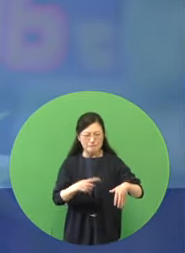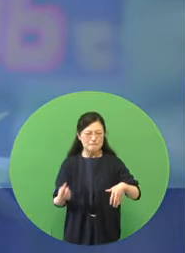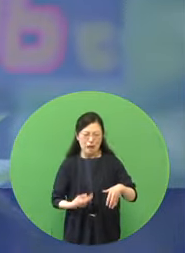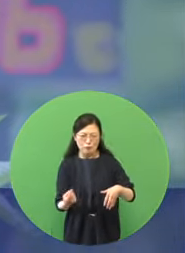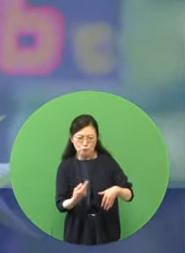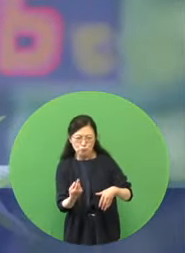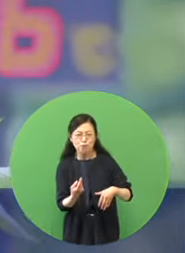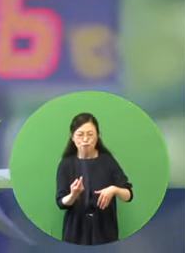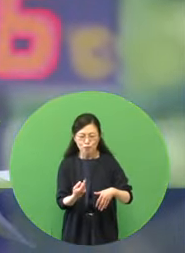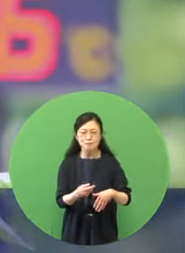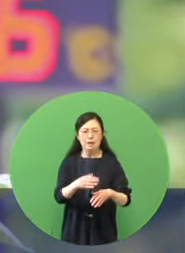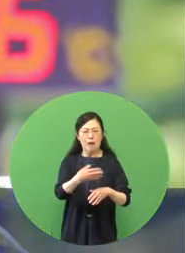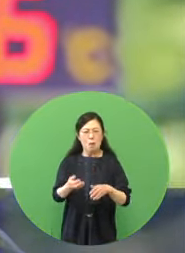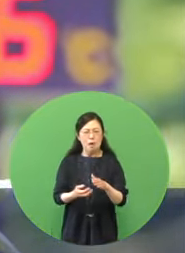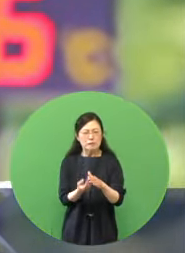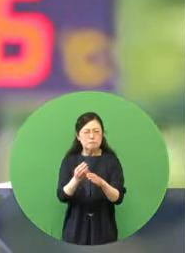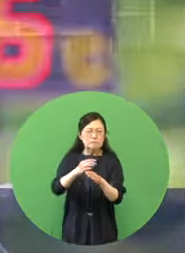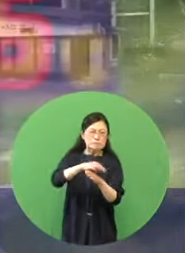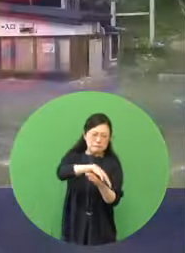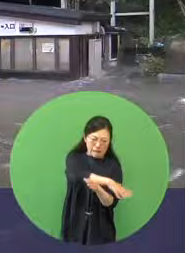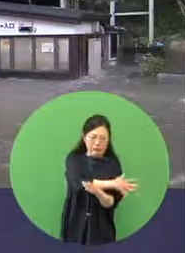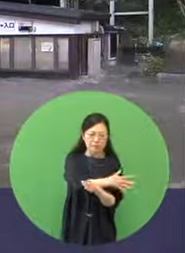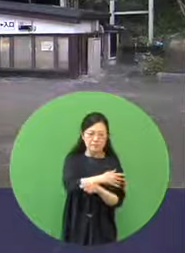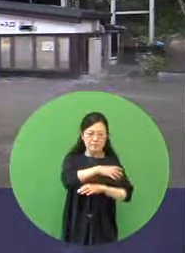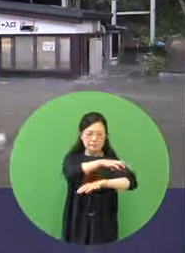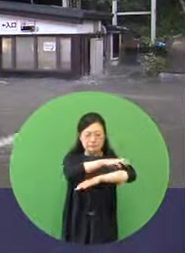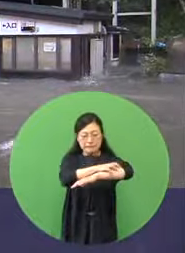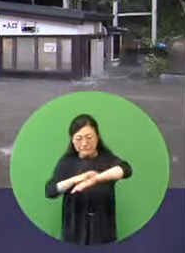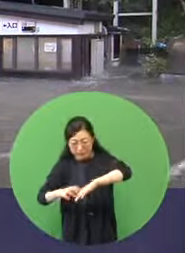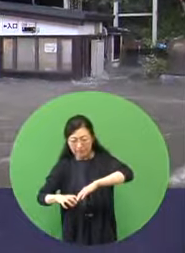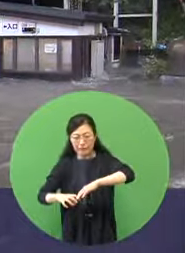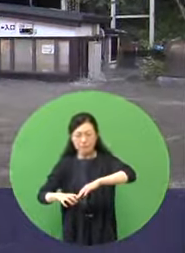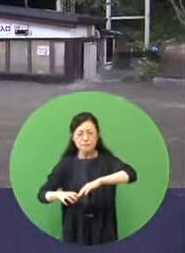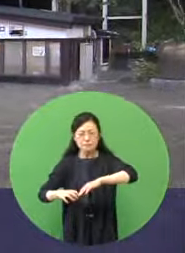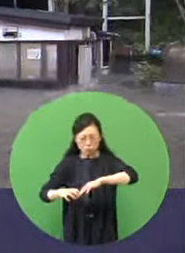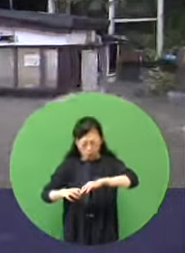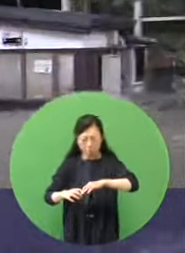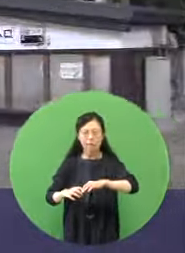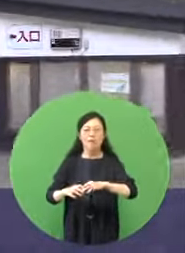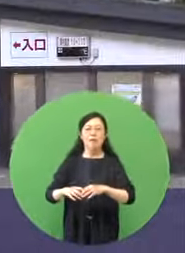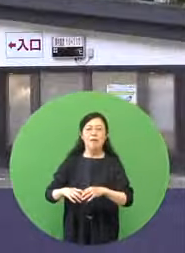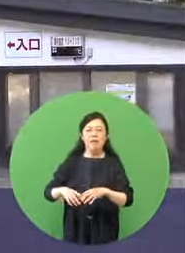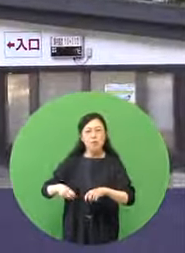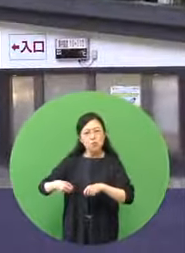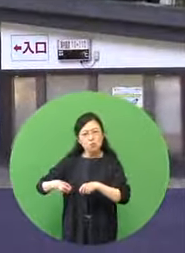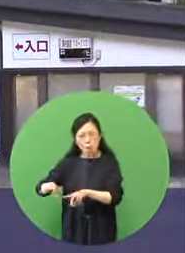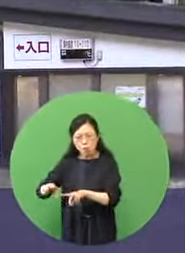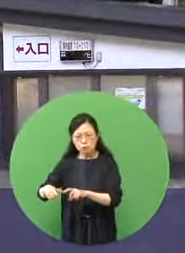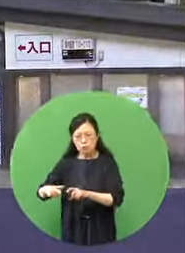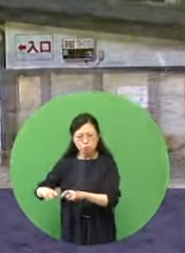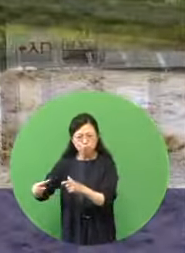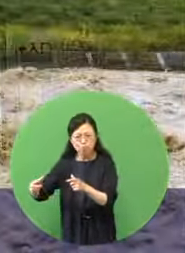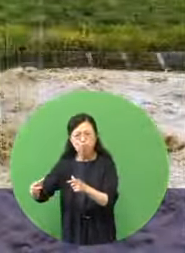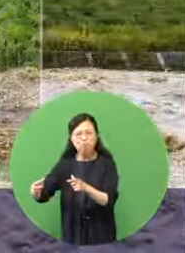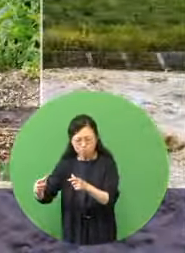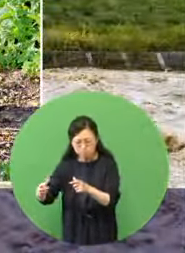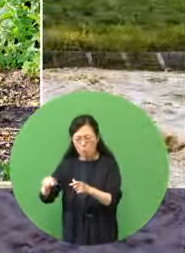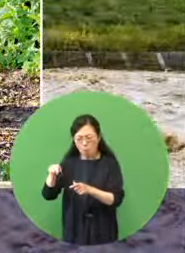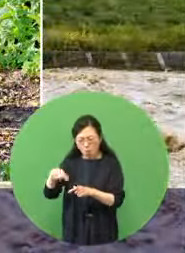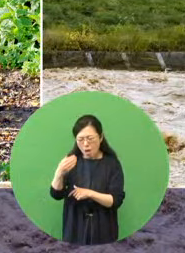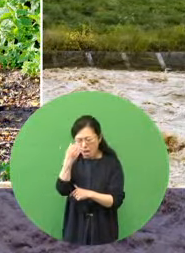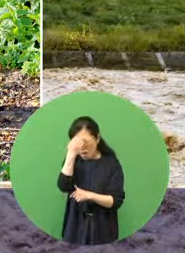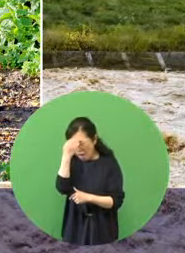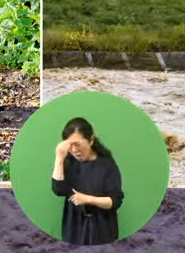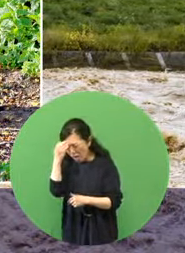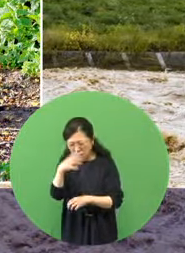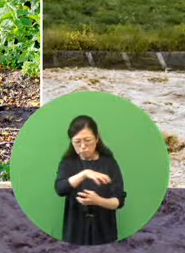川の氾濫、土砂崩れなどの災害を発生させる異常気象、そして近年増えているシカやイノシ